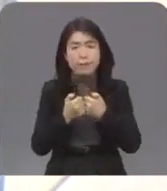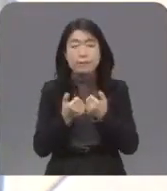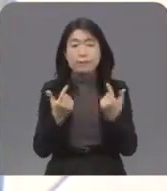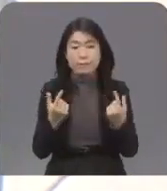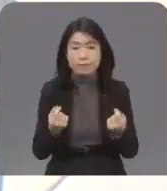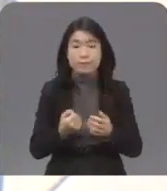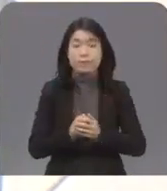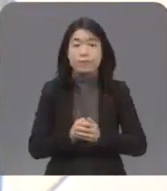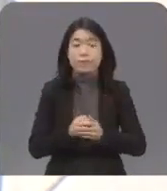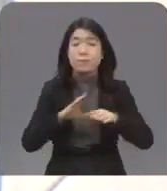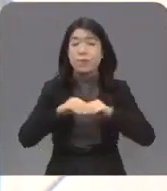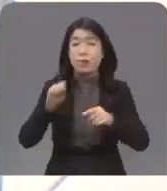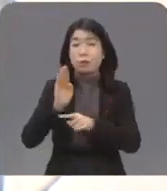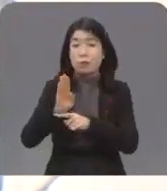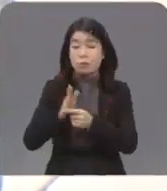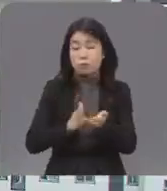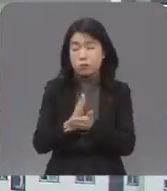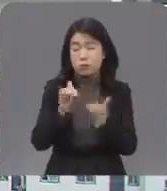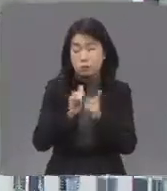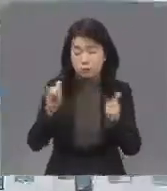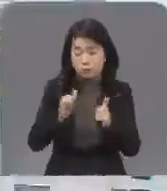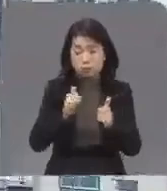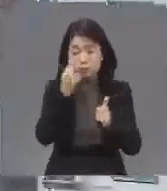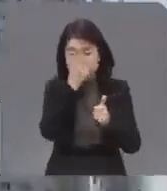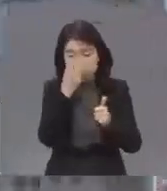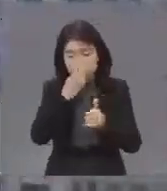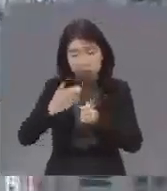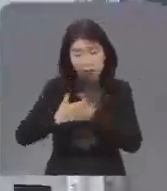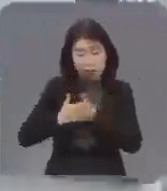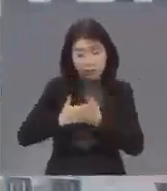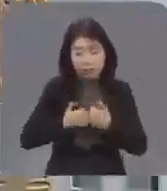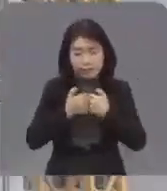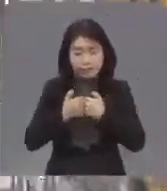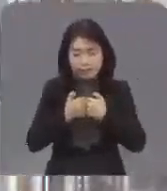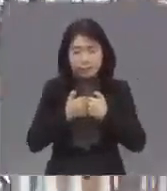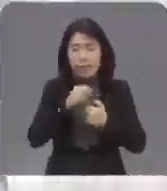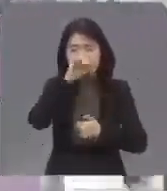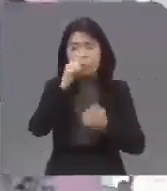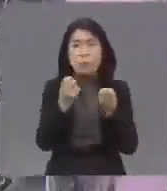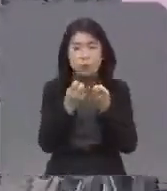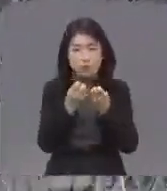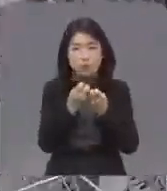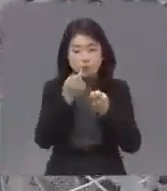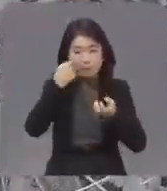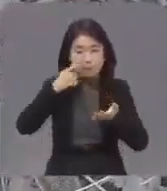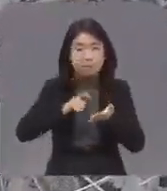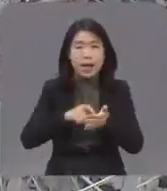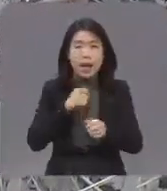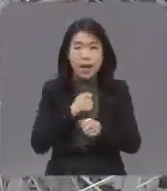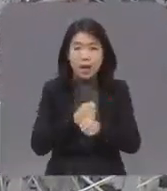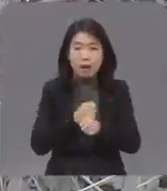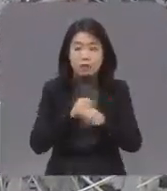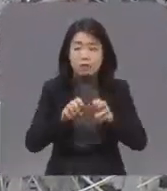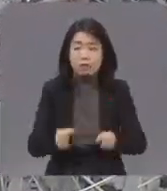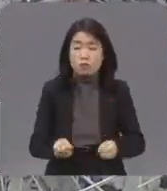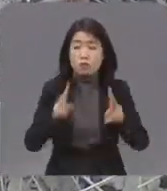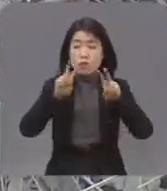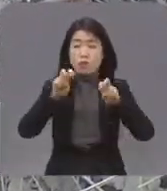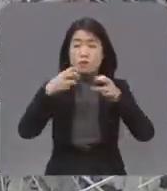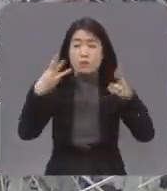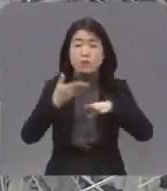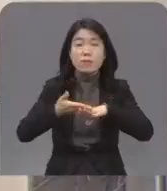건데요. 대책본부는 전문가들의 진단과 자문을 거쳐 최선의 방법을 도출한 뒤 23층 이상의 고층부